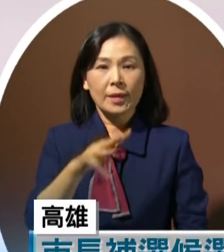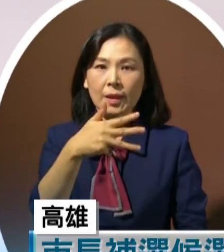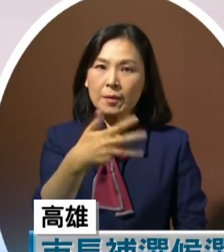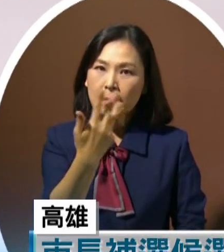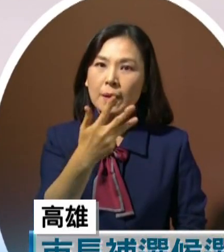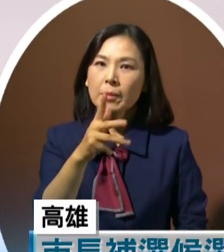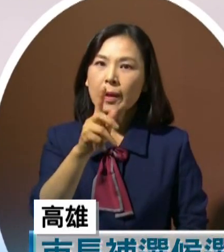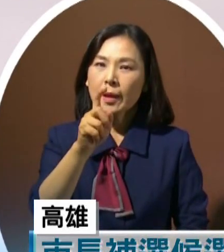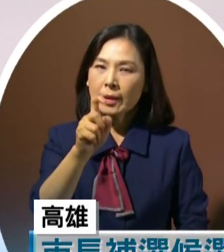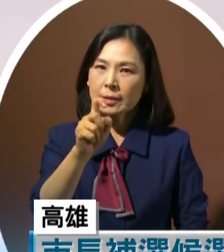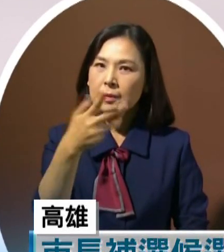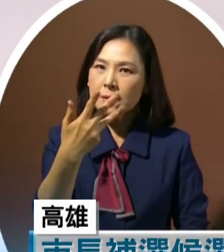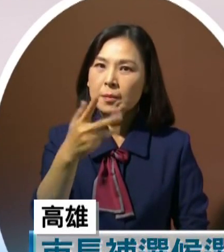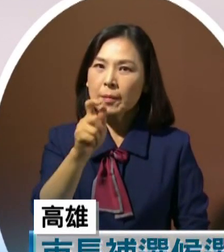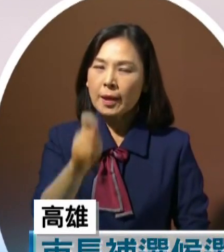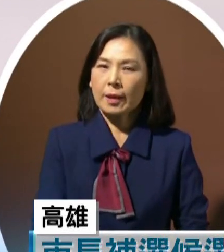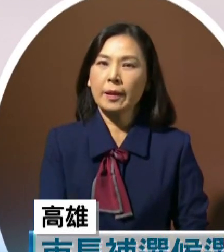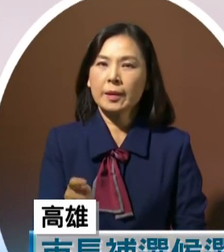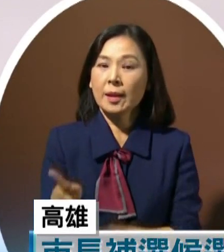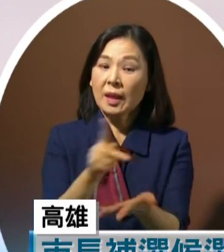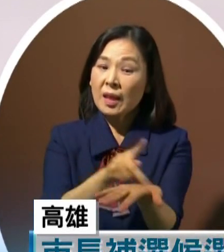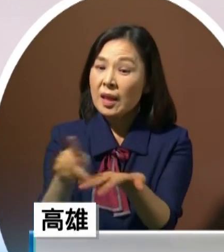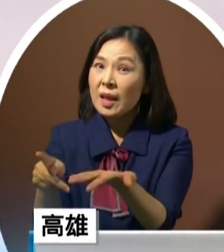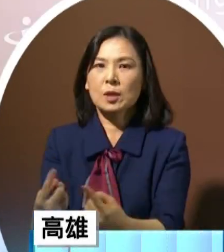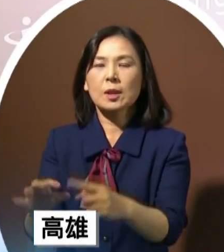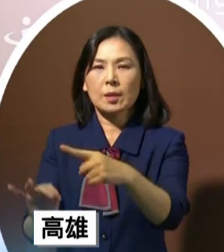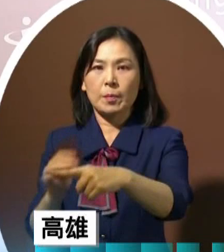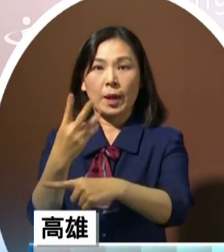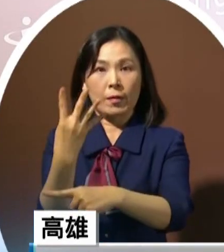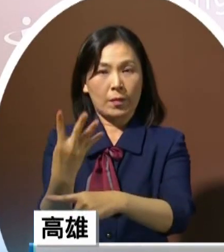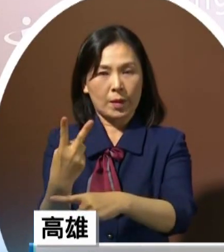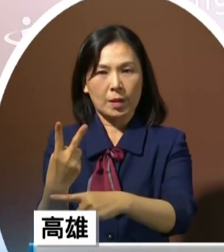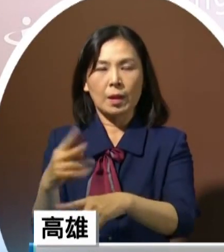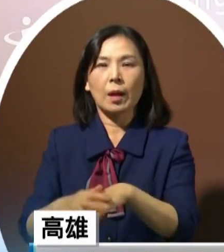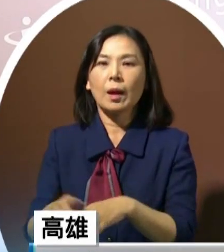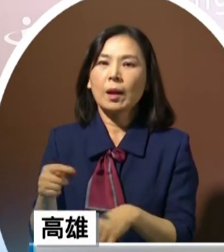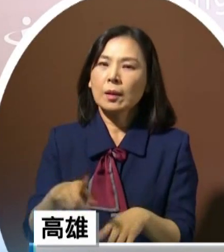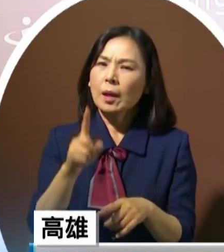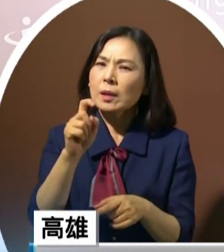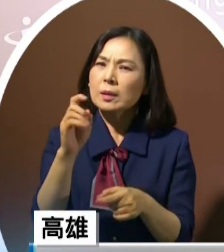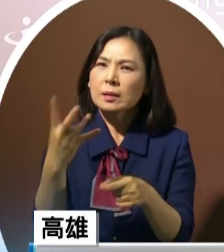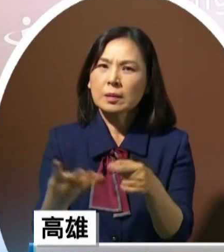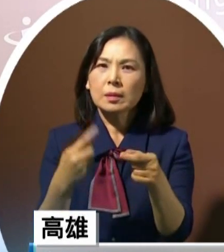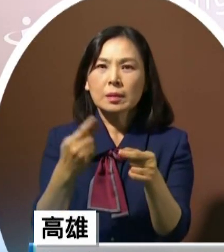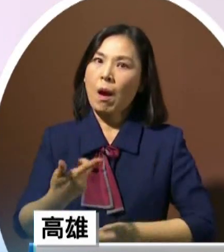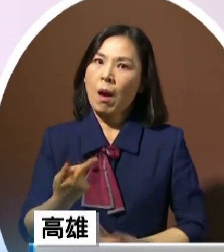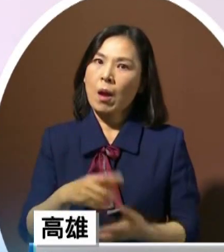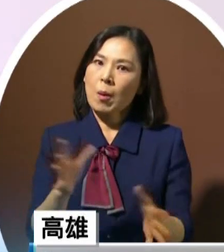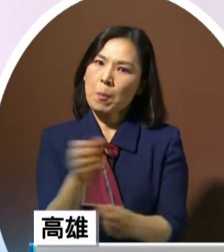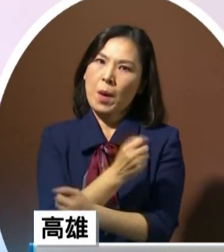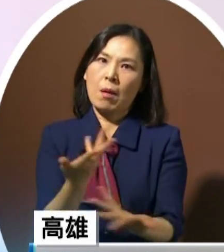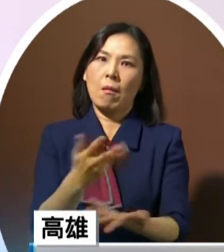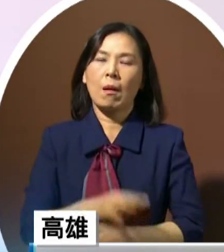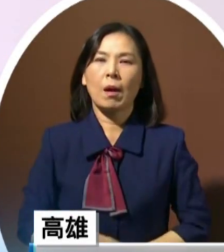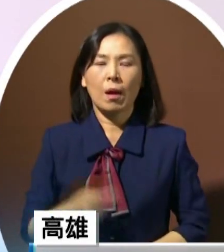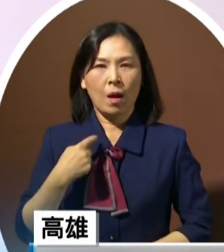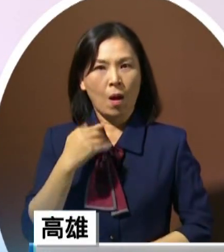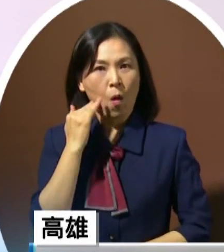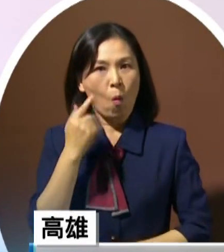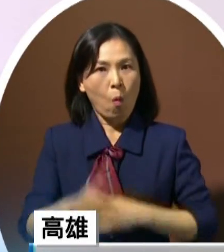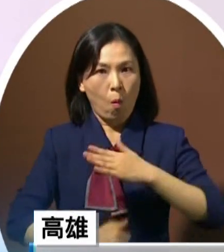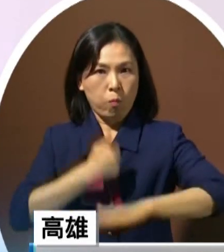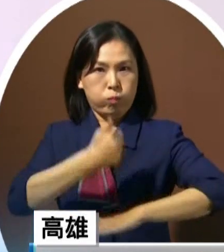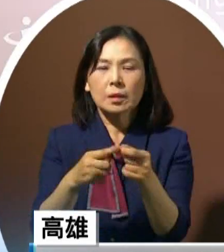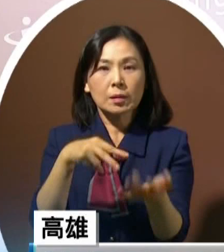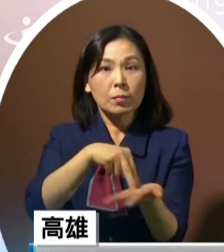818亿的欠款是国民党跟吴敦义造成的。 没钱哪来拼建设？统筹分配款不平等，财政收支划分法不修，